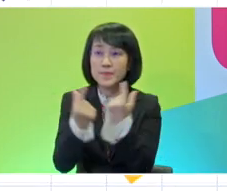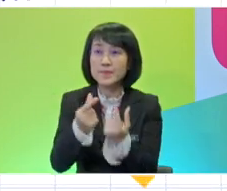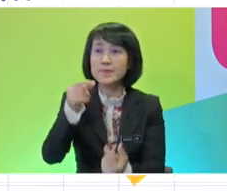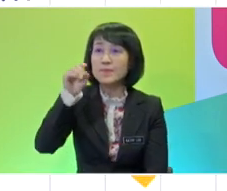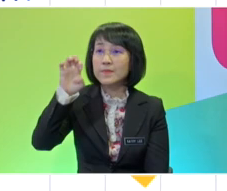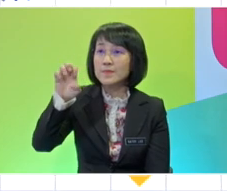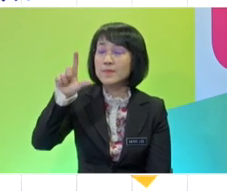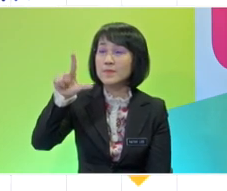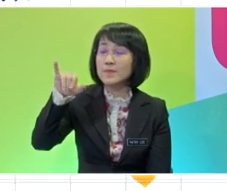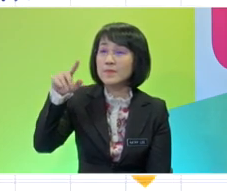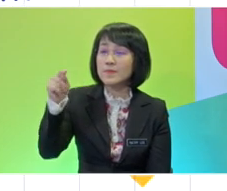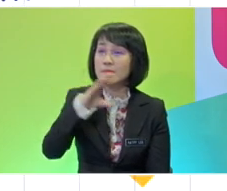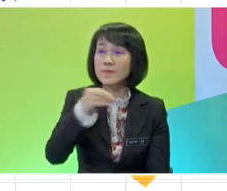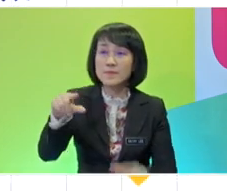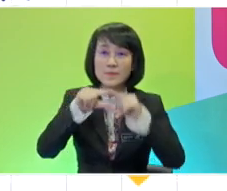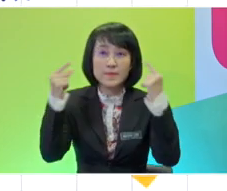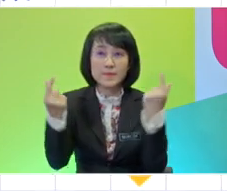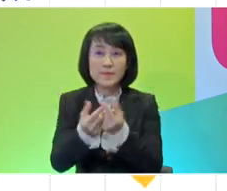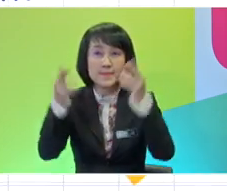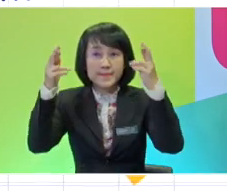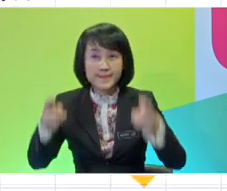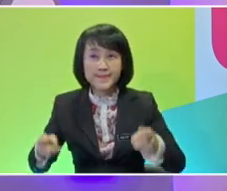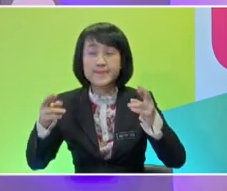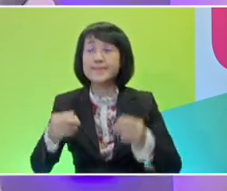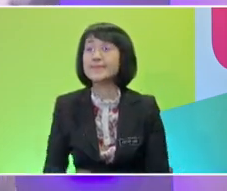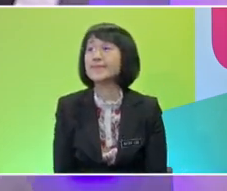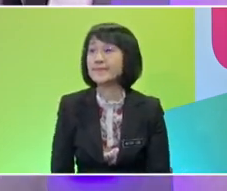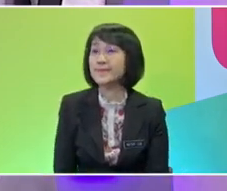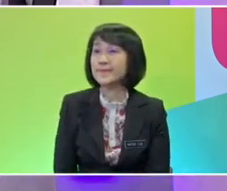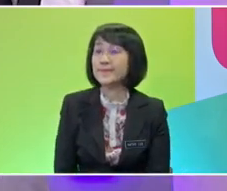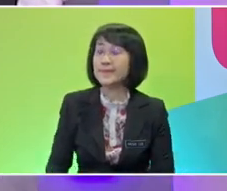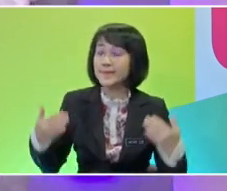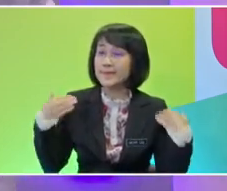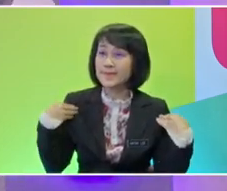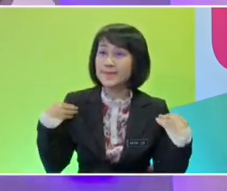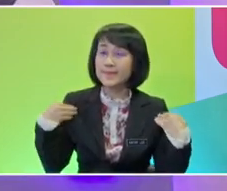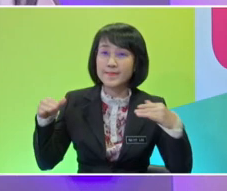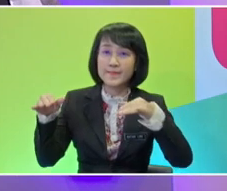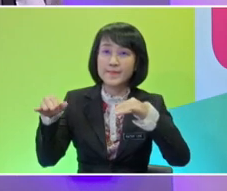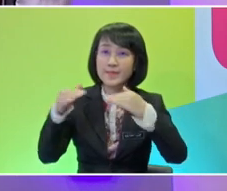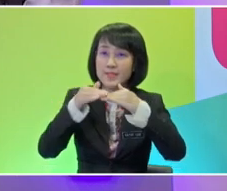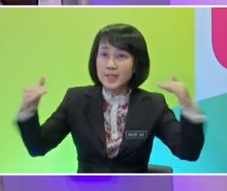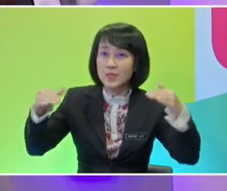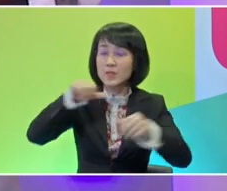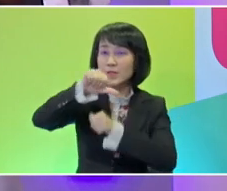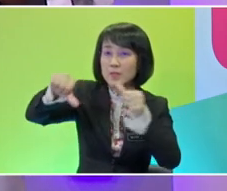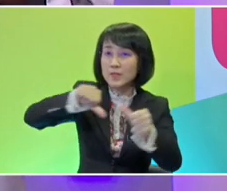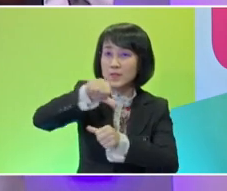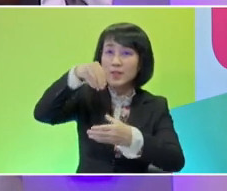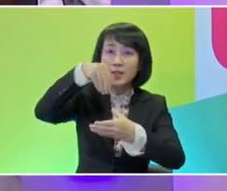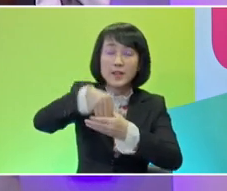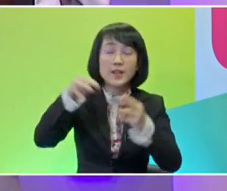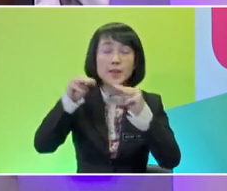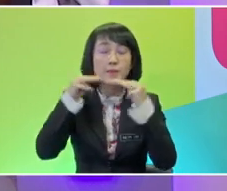membisukan gulungan elit dan golongan rakyat mewujudkan status sosial dalam masyarakat